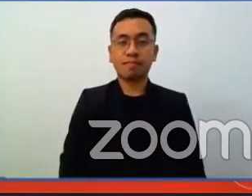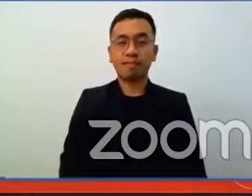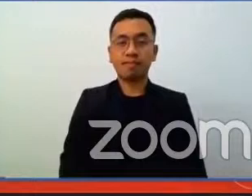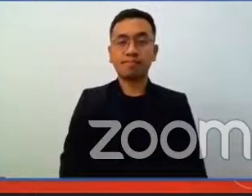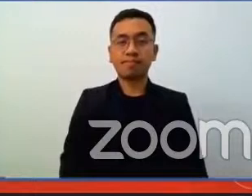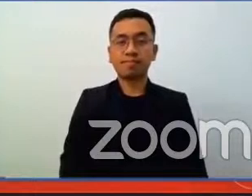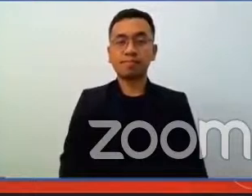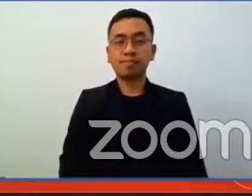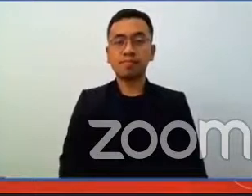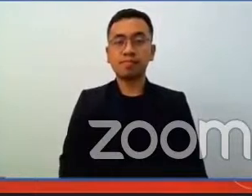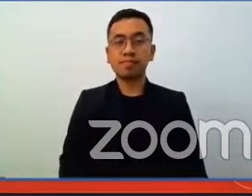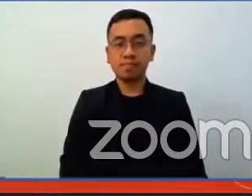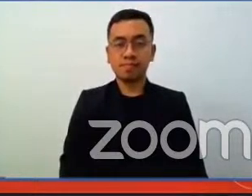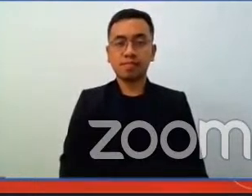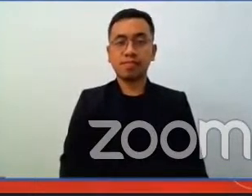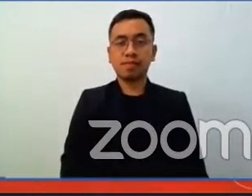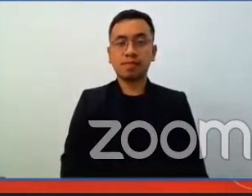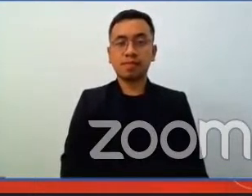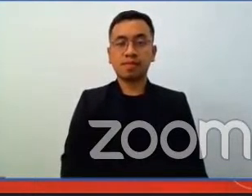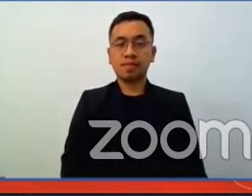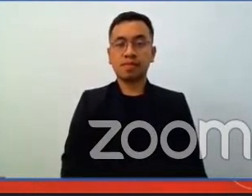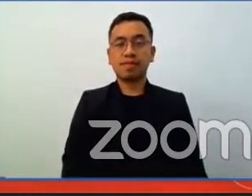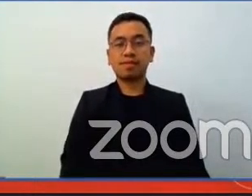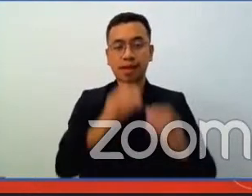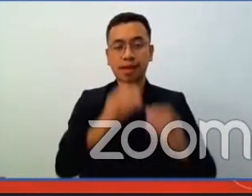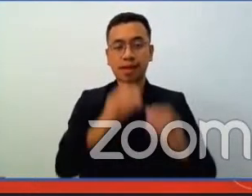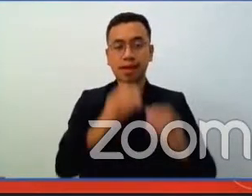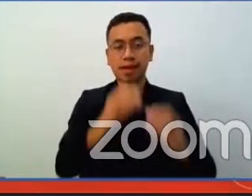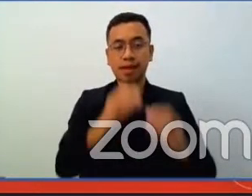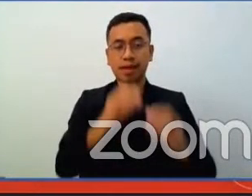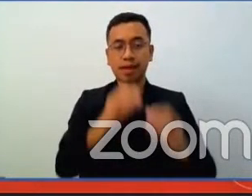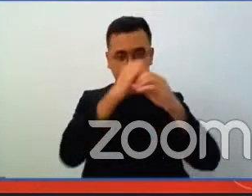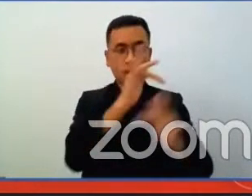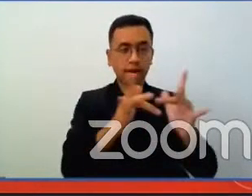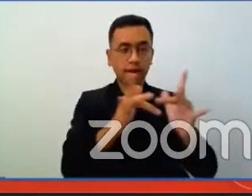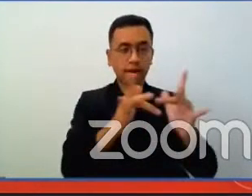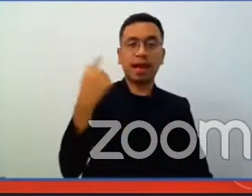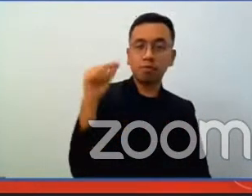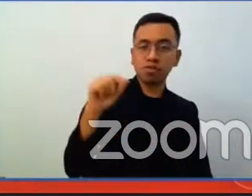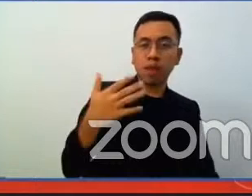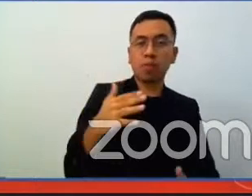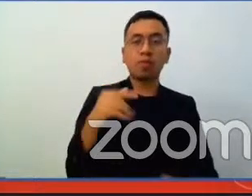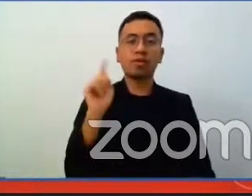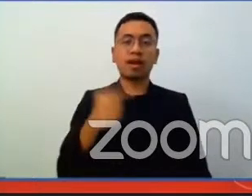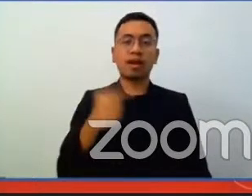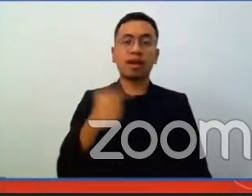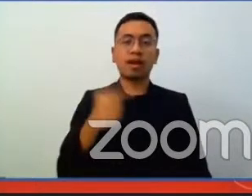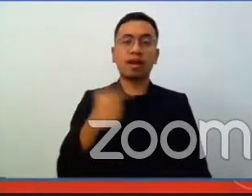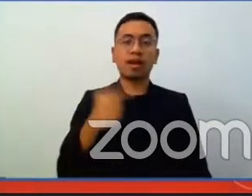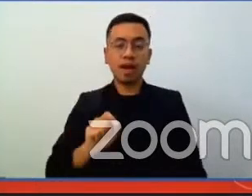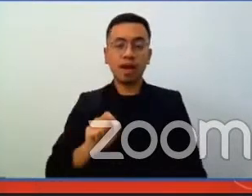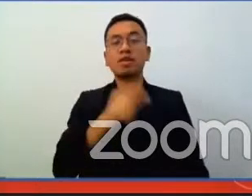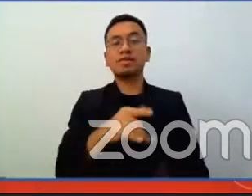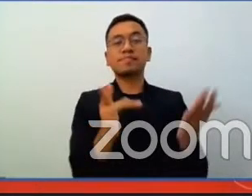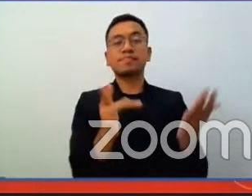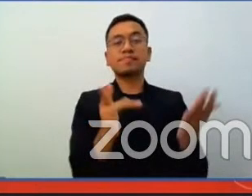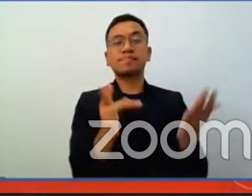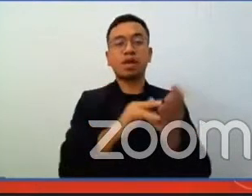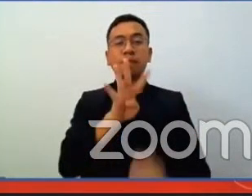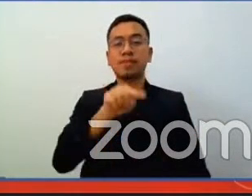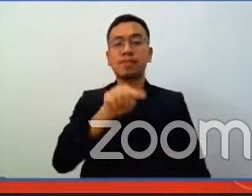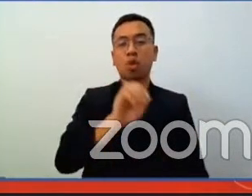sini. Virtual lab dari sekolah dan kampus rasanya perlu mengadopsi industri 4.0